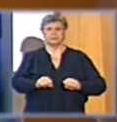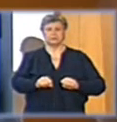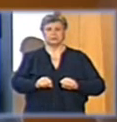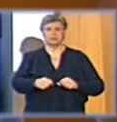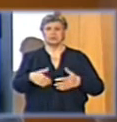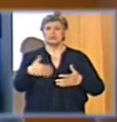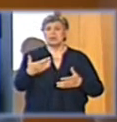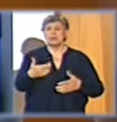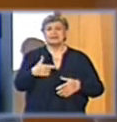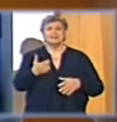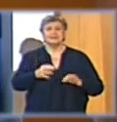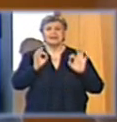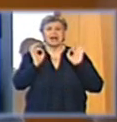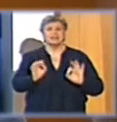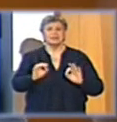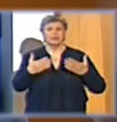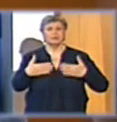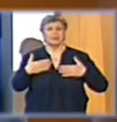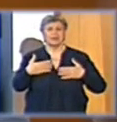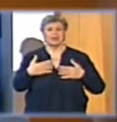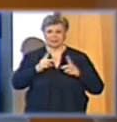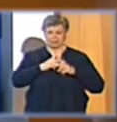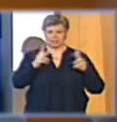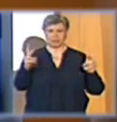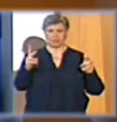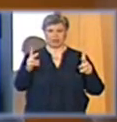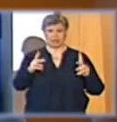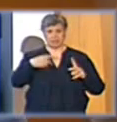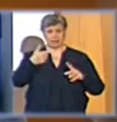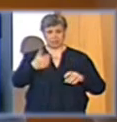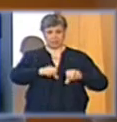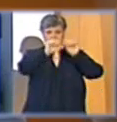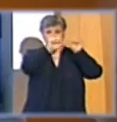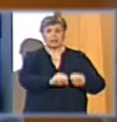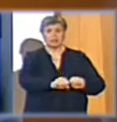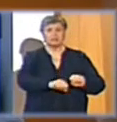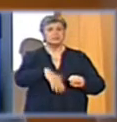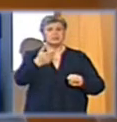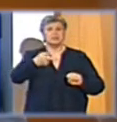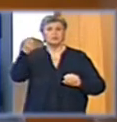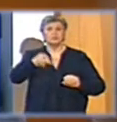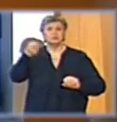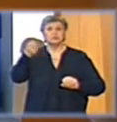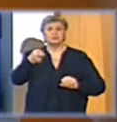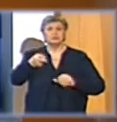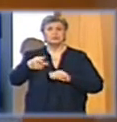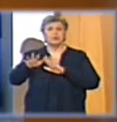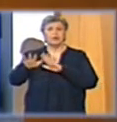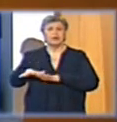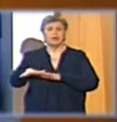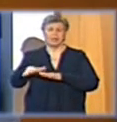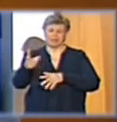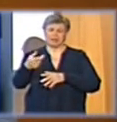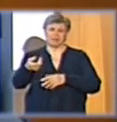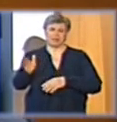το απαγορέψετε, τι από τα δύο θα διαλέξετε, να απολυθούν όλοι αφού θα κλείσει ή να επιτρέψετε τις ομαδικές